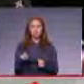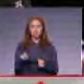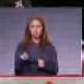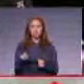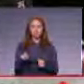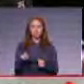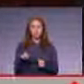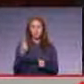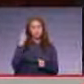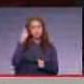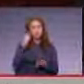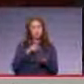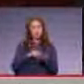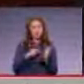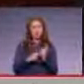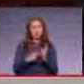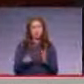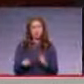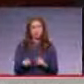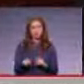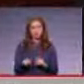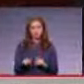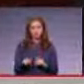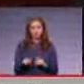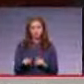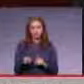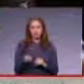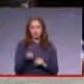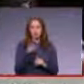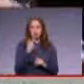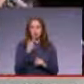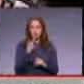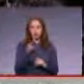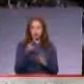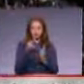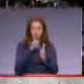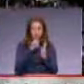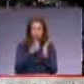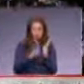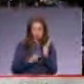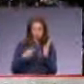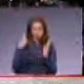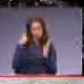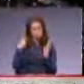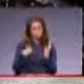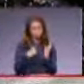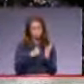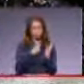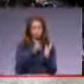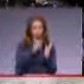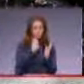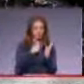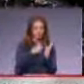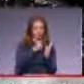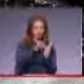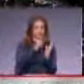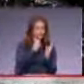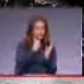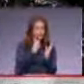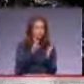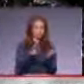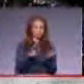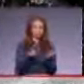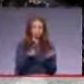دي تتحل إزاي؟ ما هو انت لو رحت دلوقتي عشان تتعالج وكتبت لك روشتة ورحت جبت الدواء، والدواء ده بتاخده